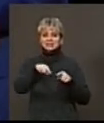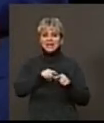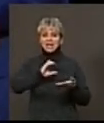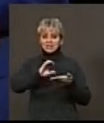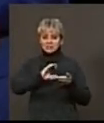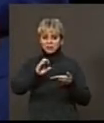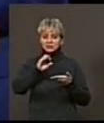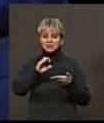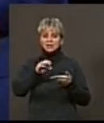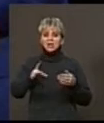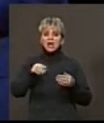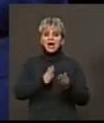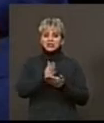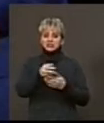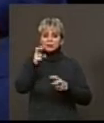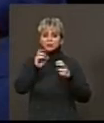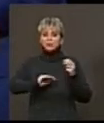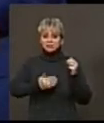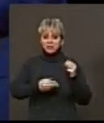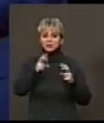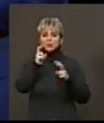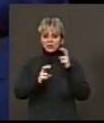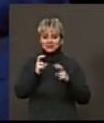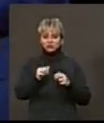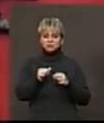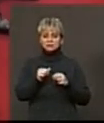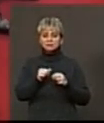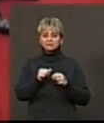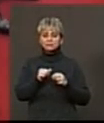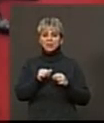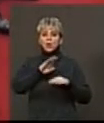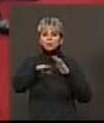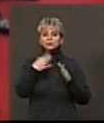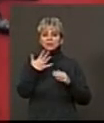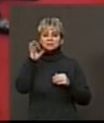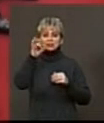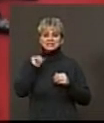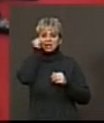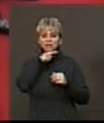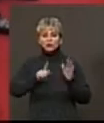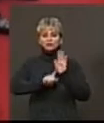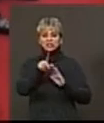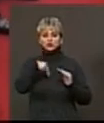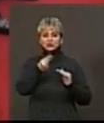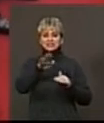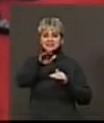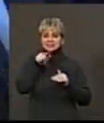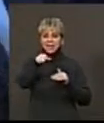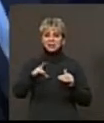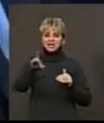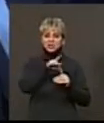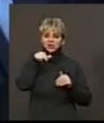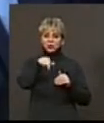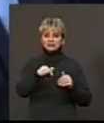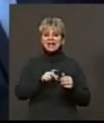экспорта ориентированных предпринимателей производства. Под 5% годовых начнет выдавать займы и